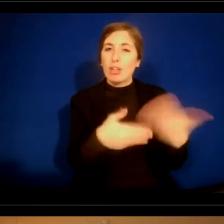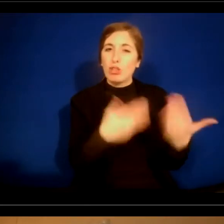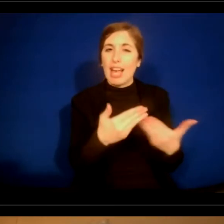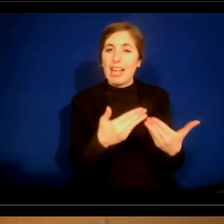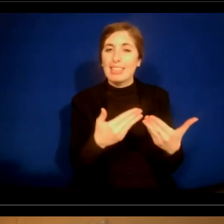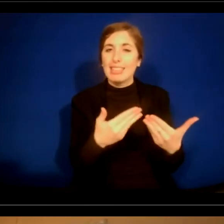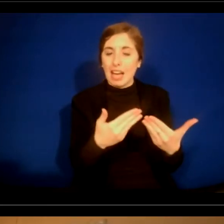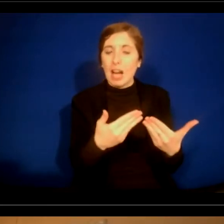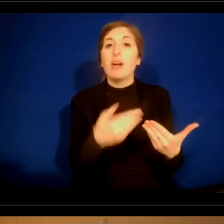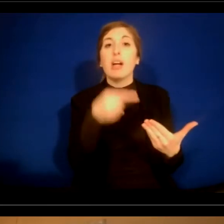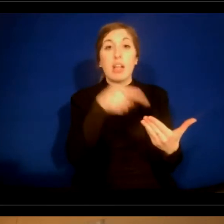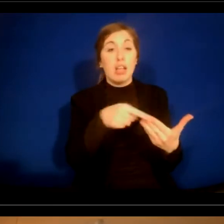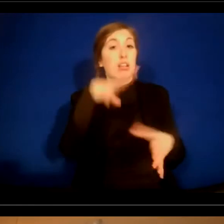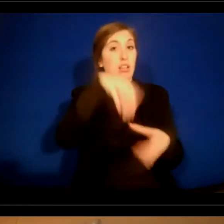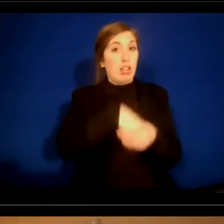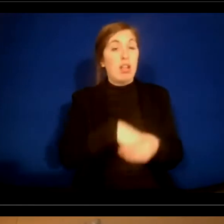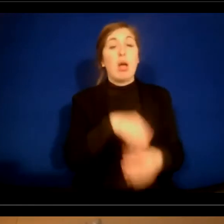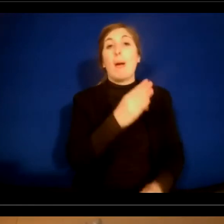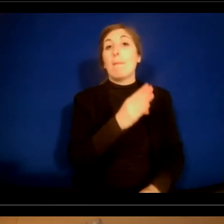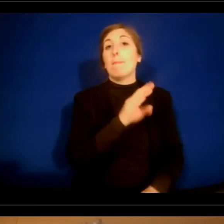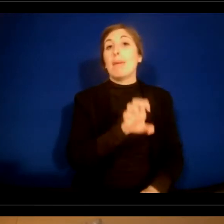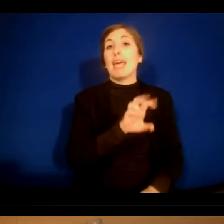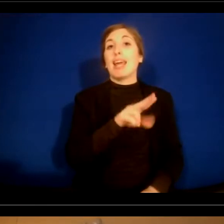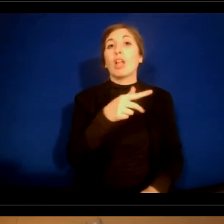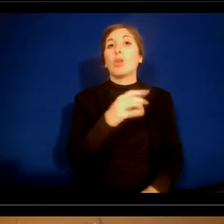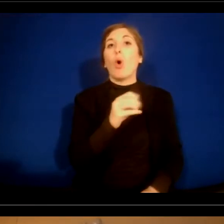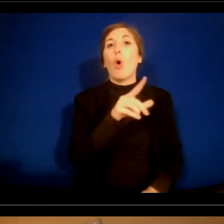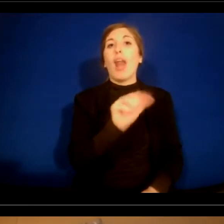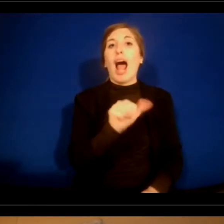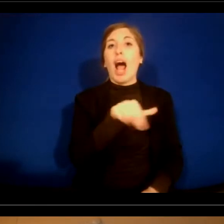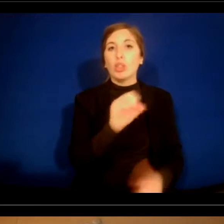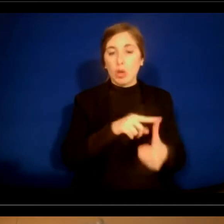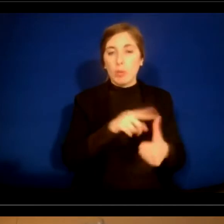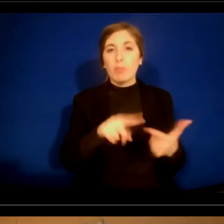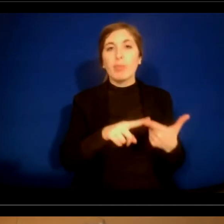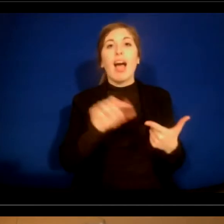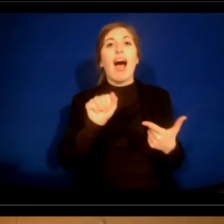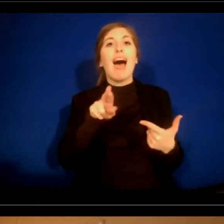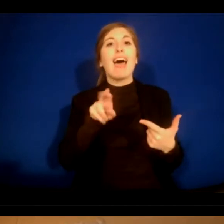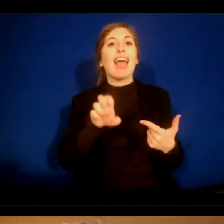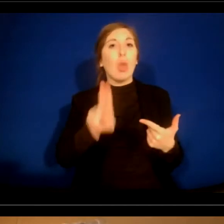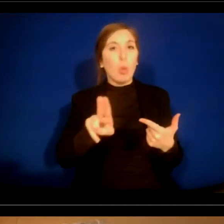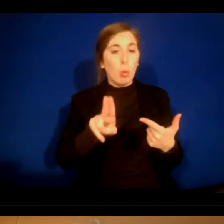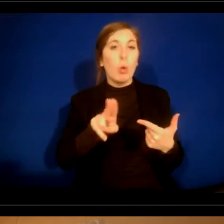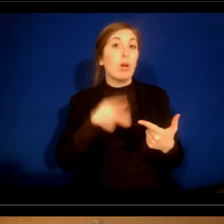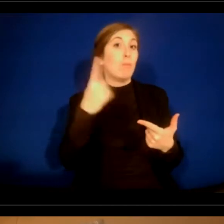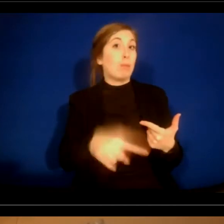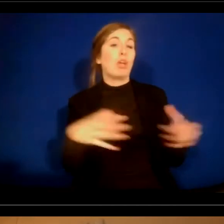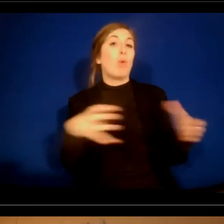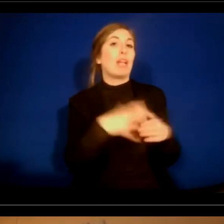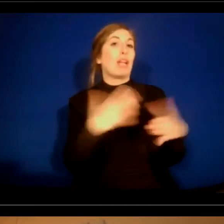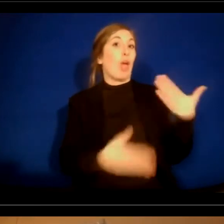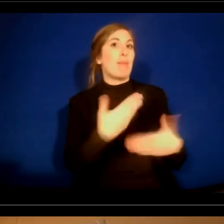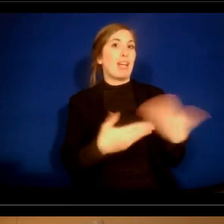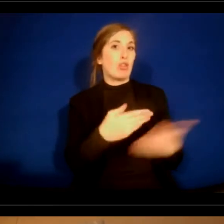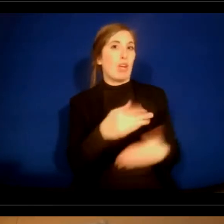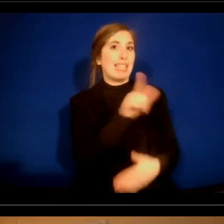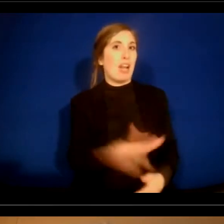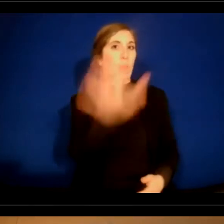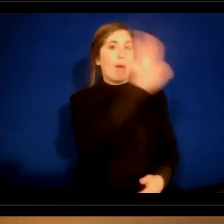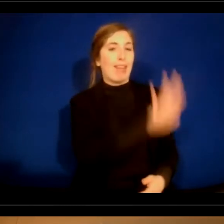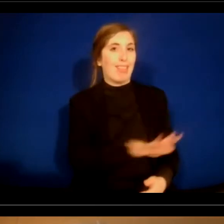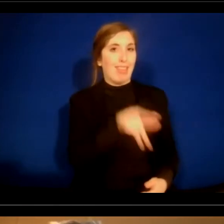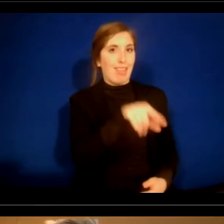fa parte Bertolaso, Areu, che è l'unità di emergenza di Regione Lombardia, e noi stiamo cercando di